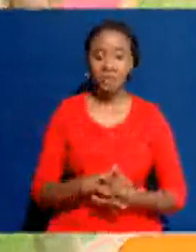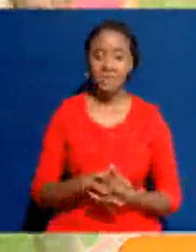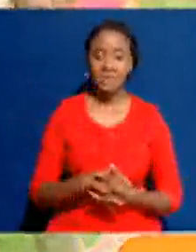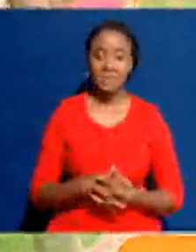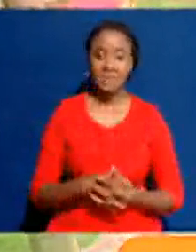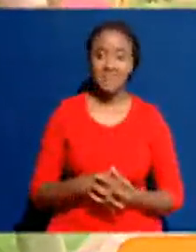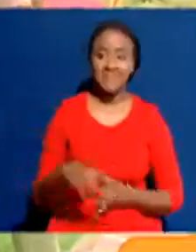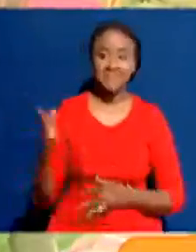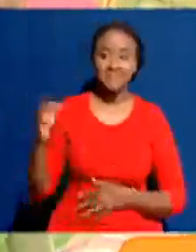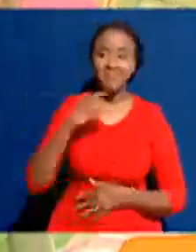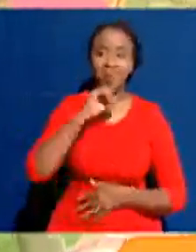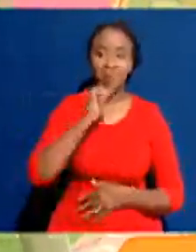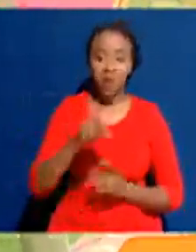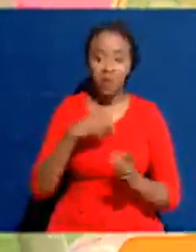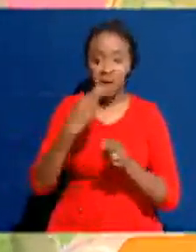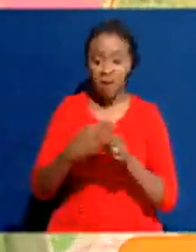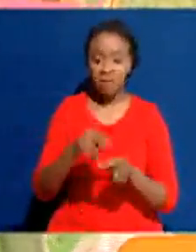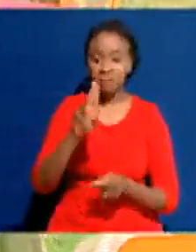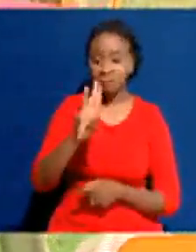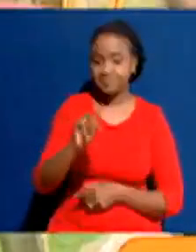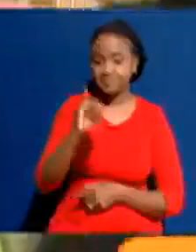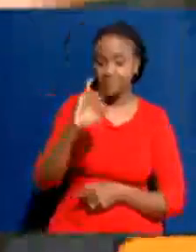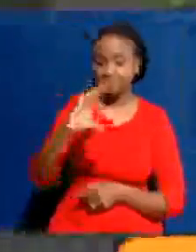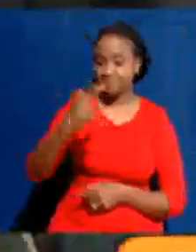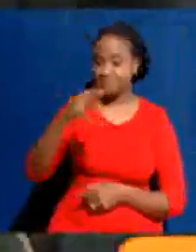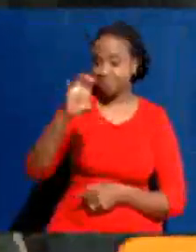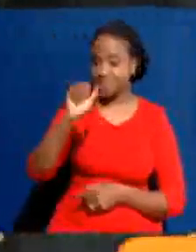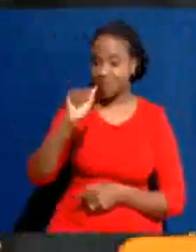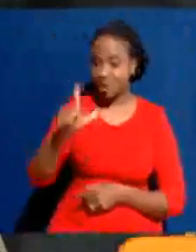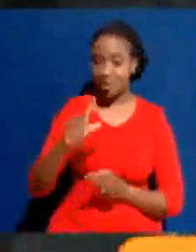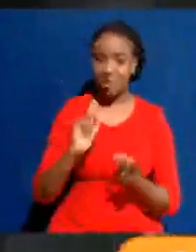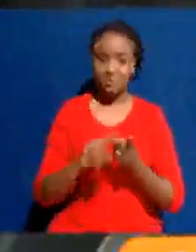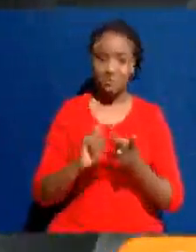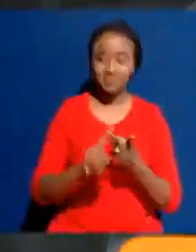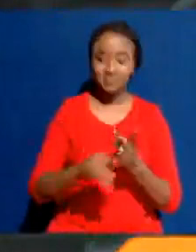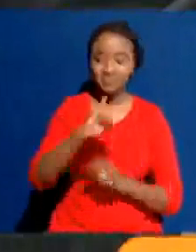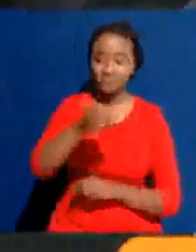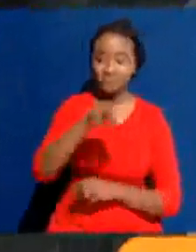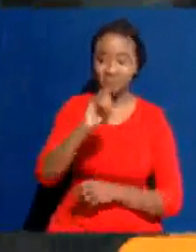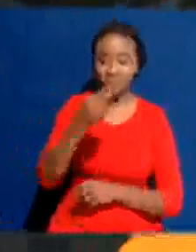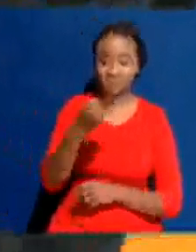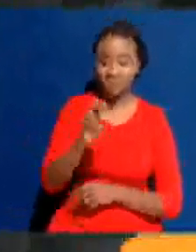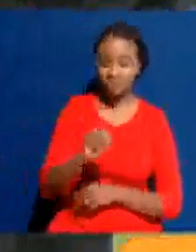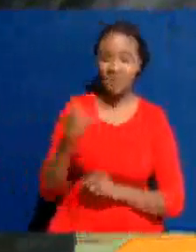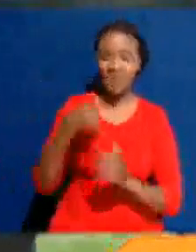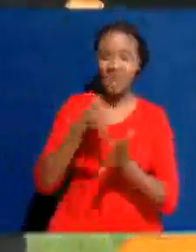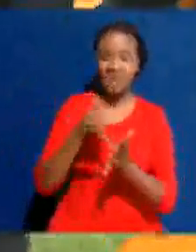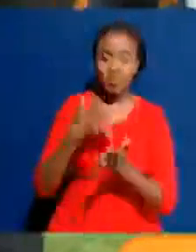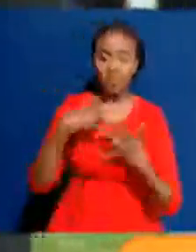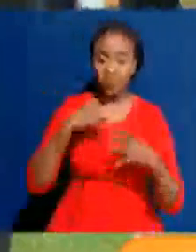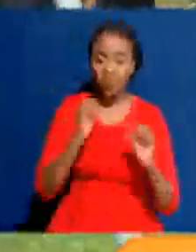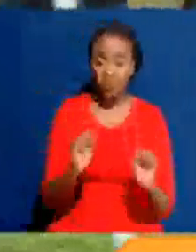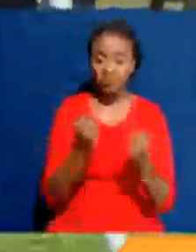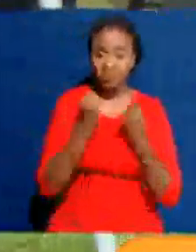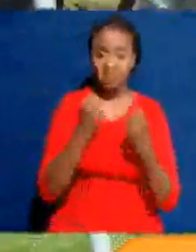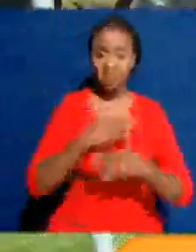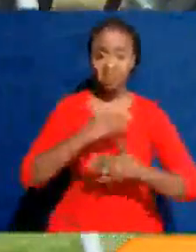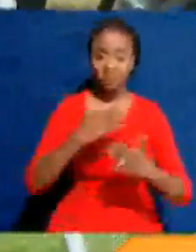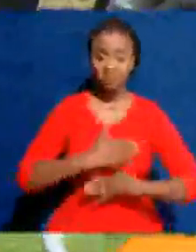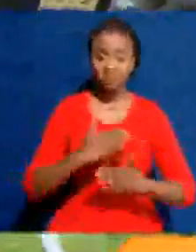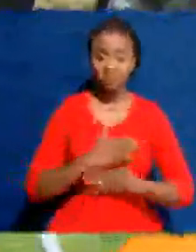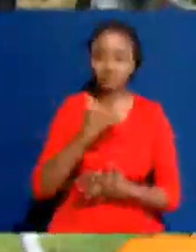Mashujaa wa kongwe Michael Dare na John Achada wakiwa miongoni mwa manusura ambao